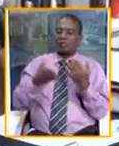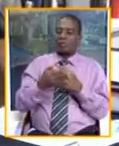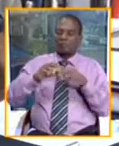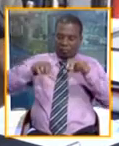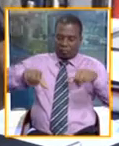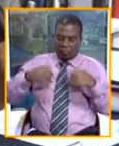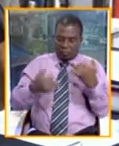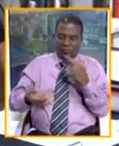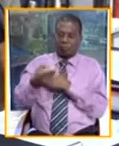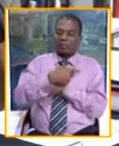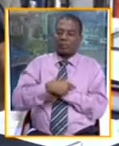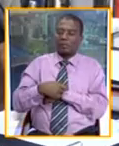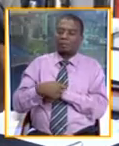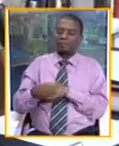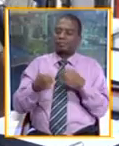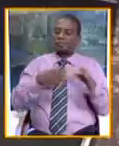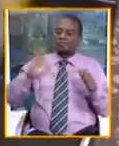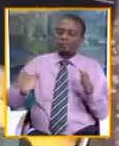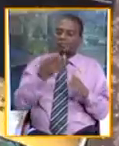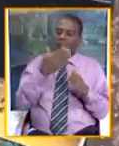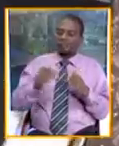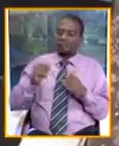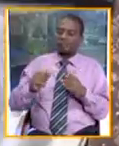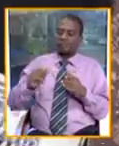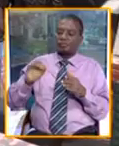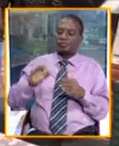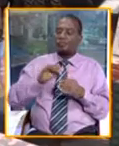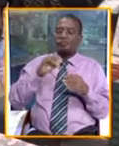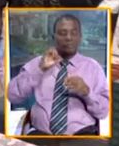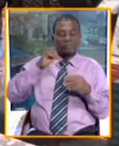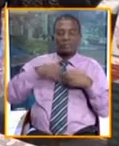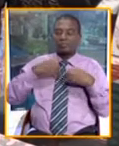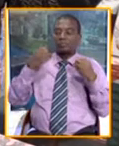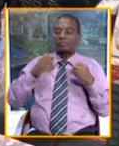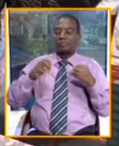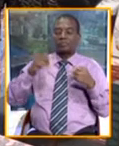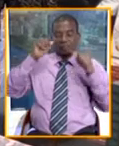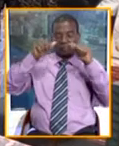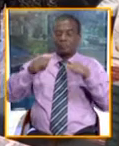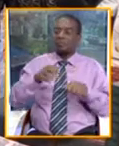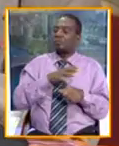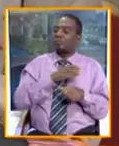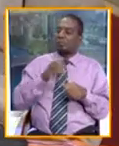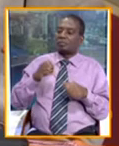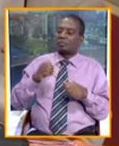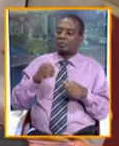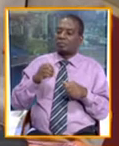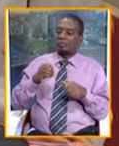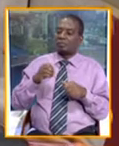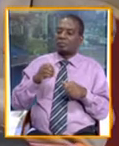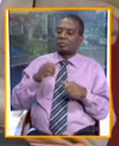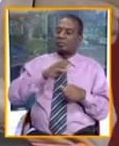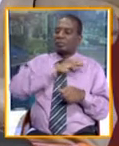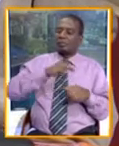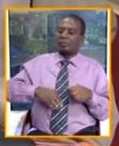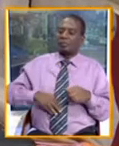d'aujourd'hui. Metteur en scène, chanteuse, chorégraphe, romancière, entre autres, Wereli King, de son vrai nom Edin Djok, est